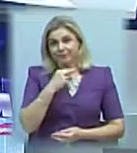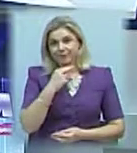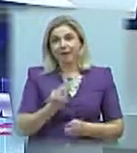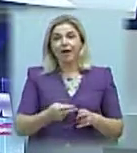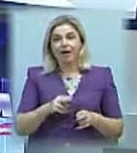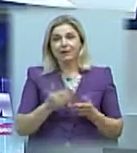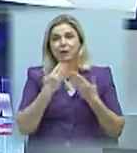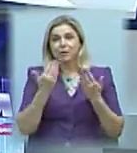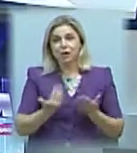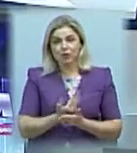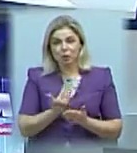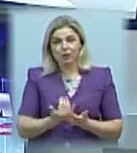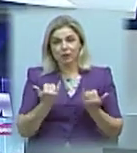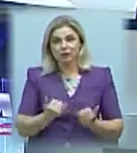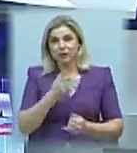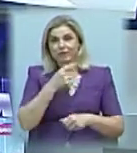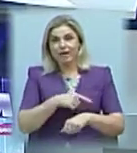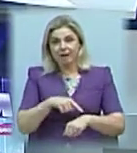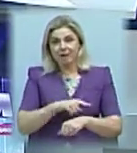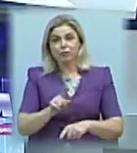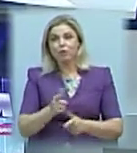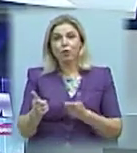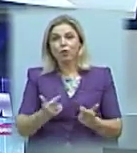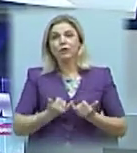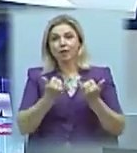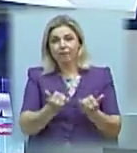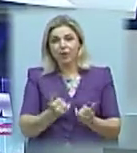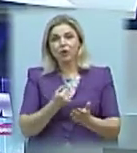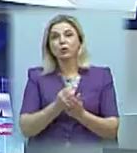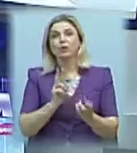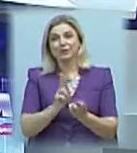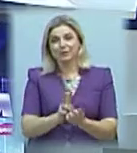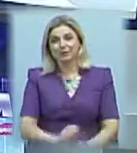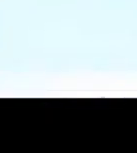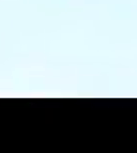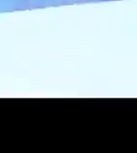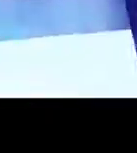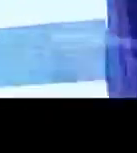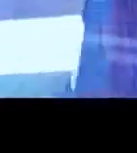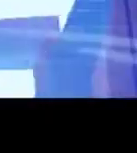були всі новини на цей час, що ми встигли підготувати для вас. До зустрічі о 20:40.